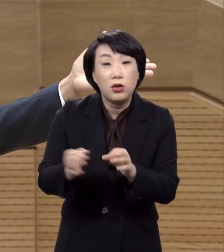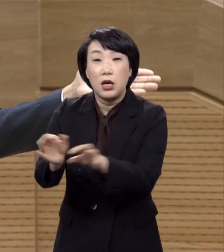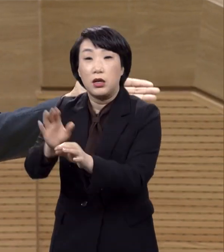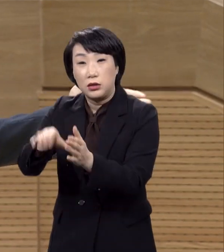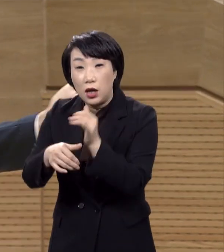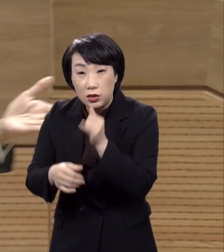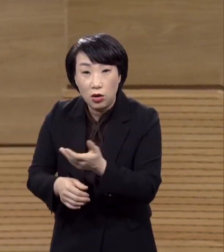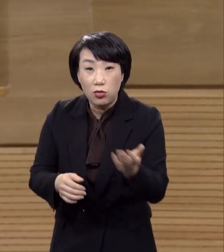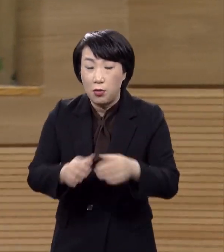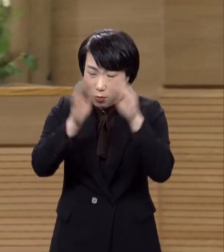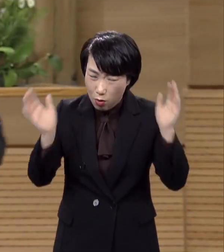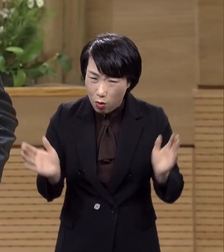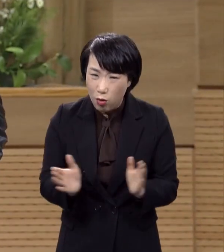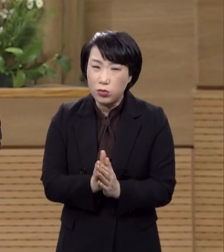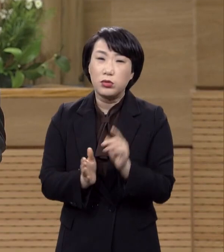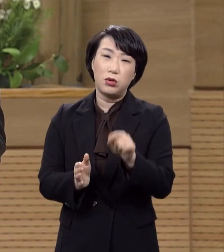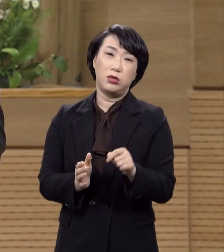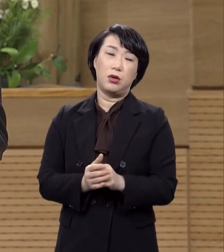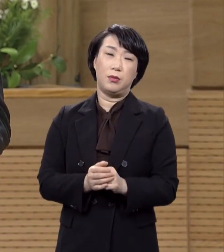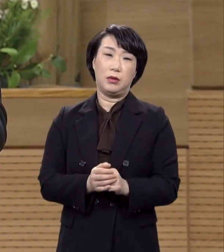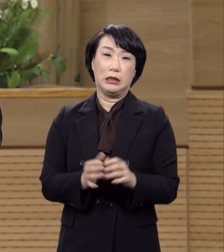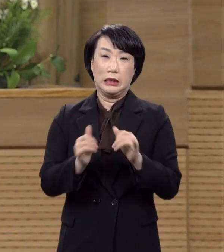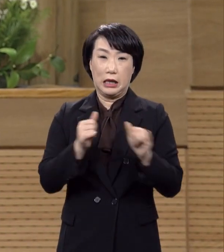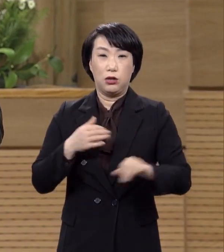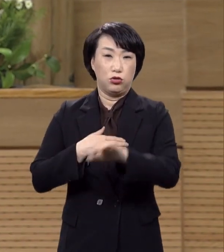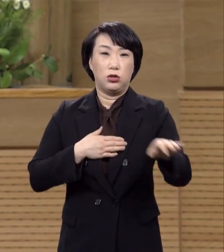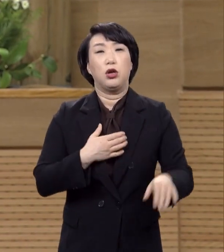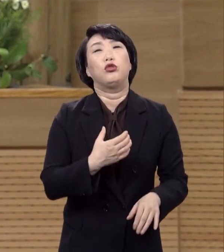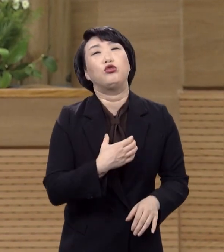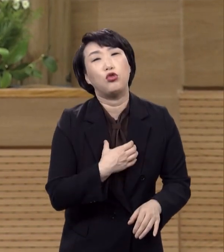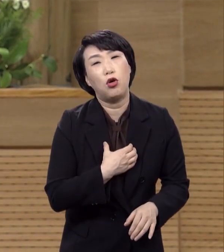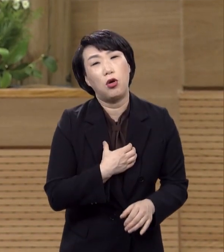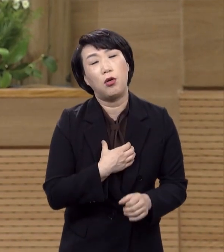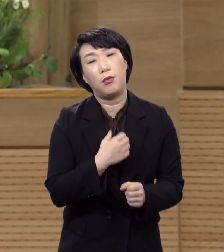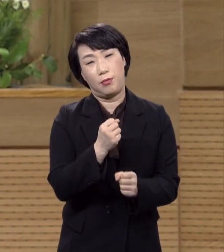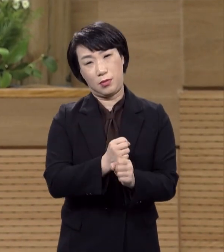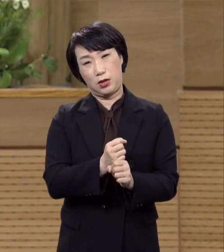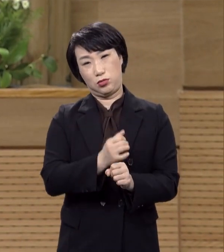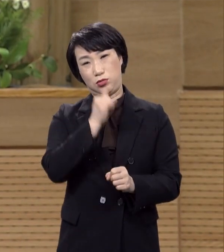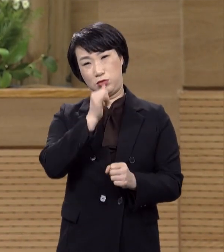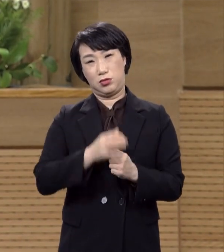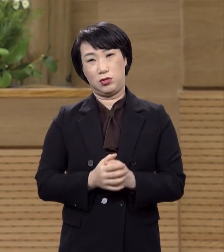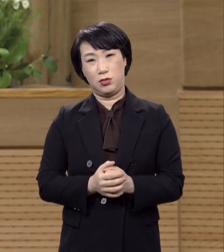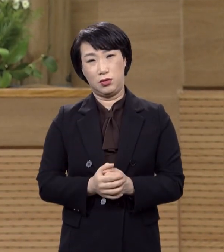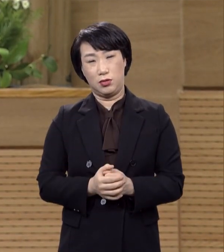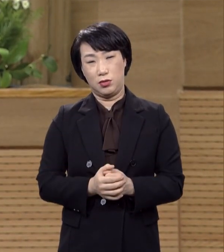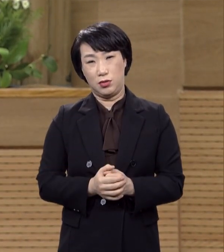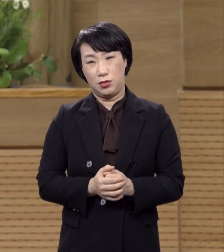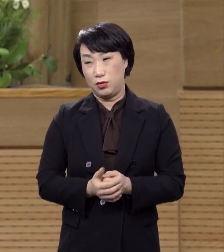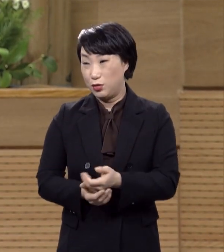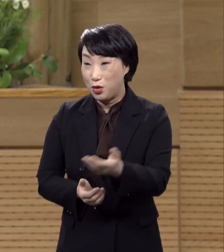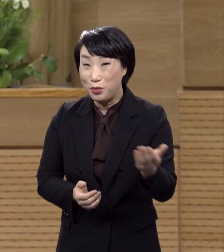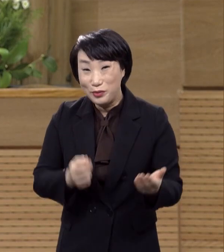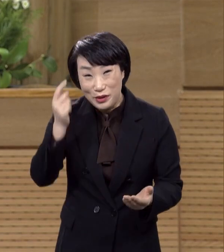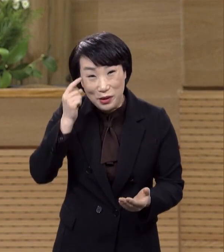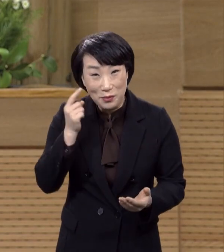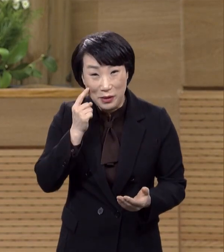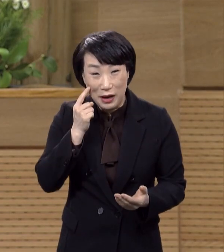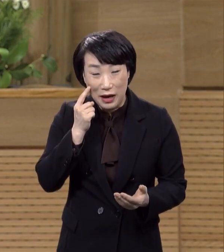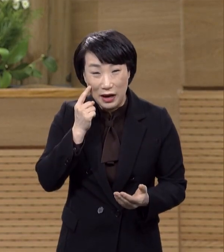그게 이런 모든 것들이 다 인간의 위협적인 것들이 만들어져 가고 있는 것입니다. 여러분 보세요.